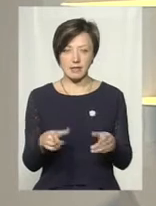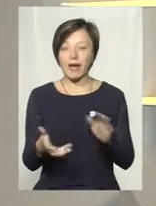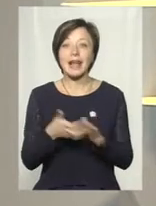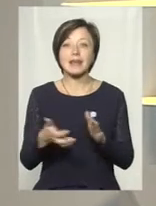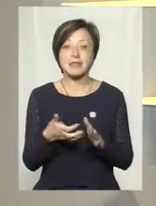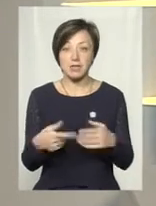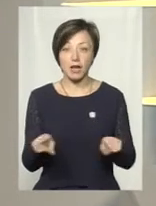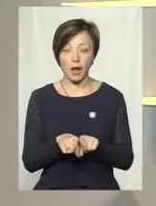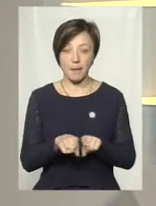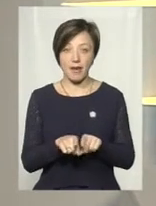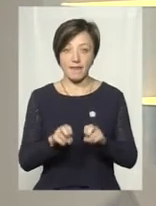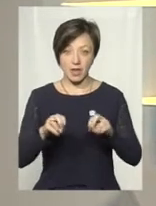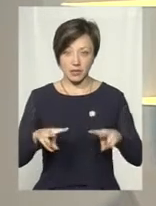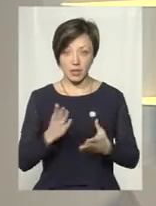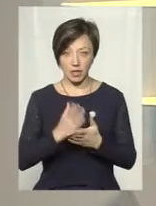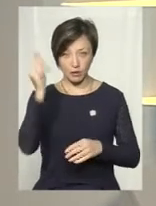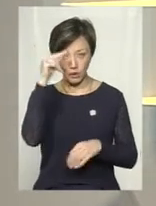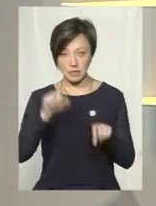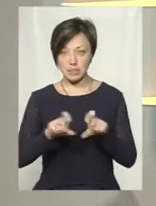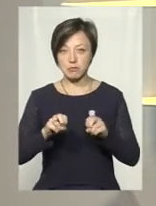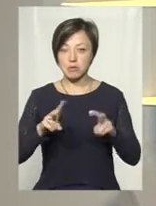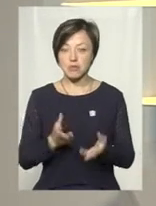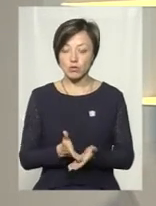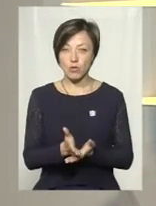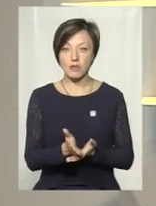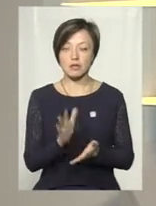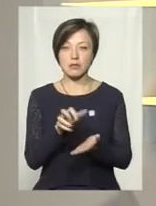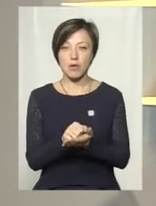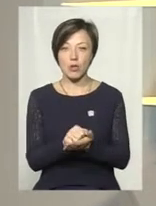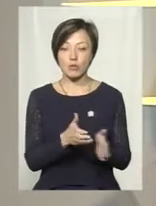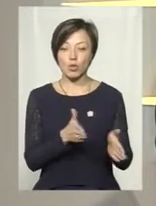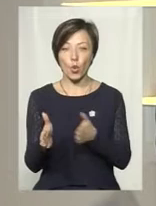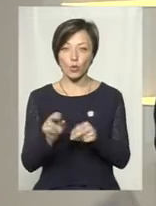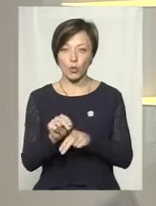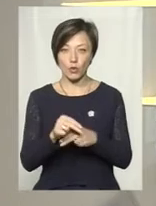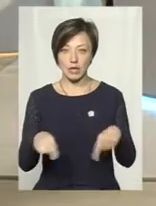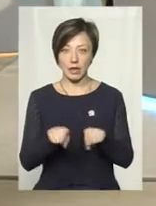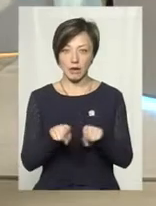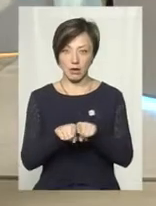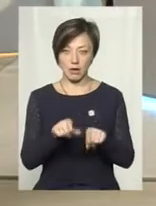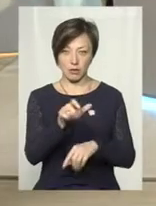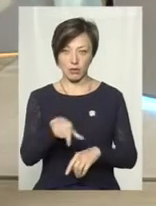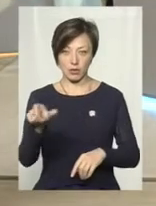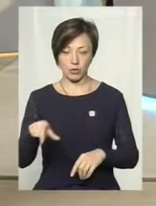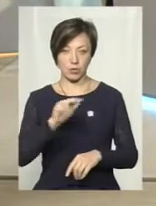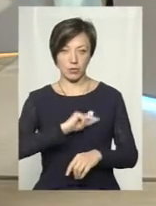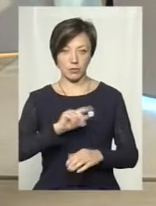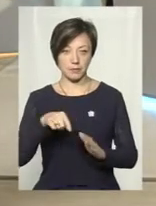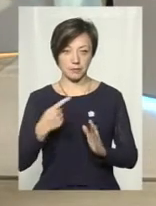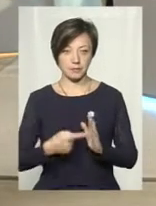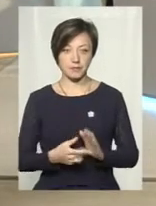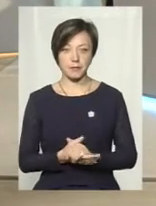фахівцями. Є навчальні заклади спеціалізовані, які от займаються підготовкою таких кадрів?